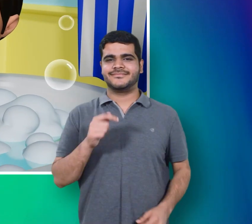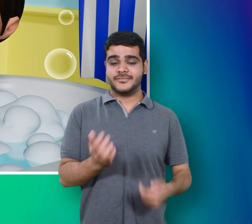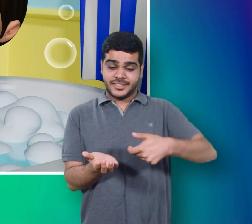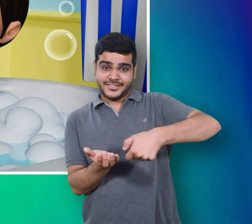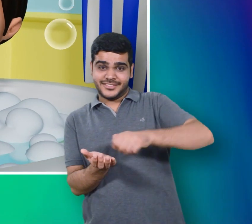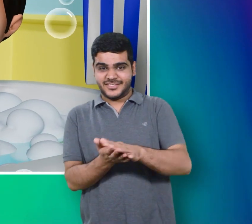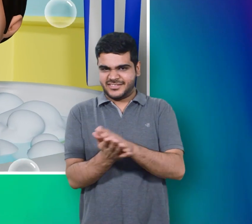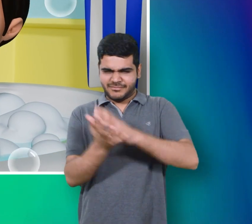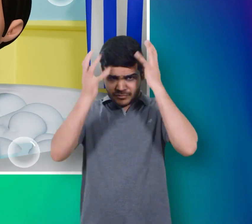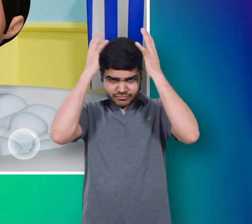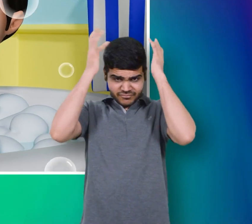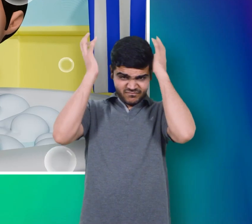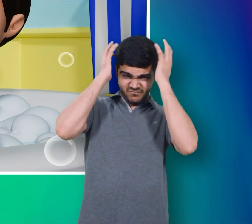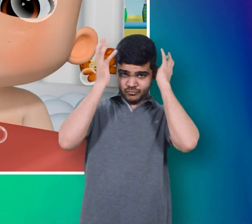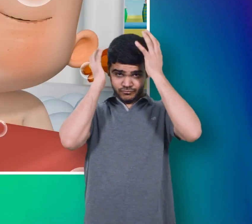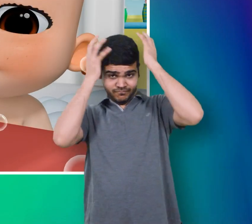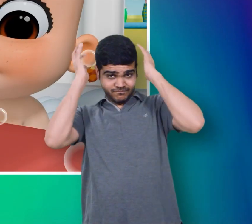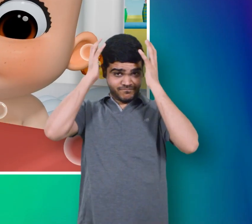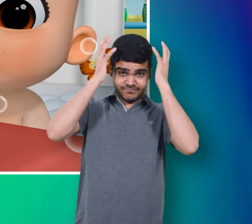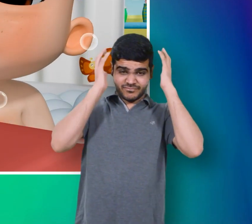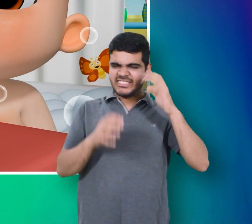शैम्पू से बालों को धोकर,